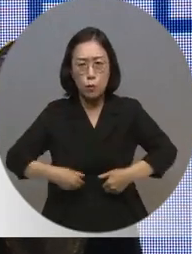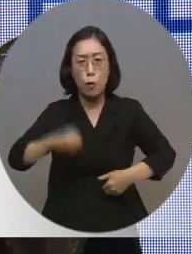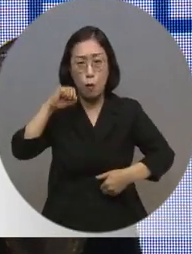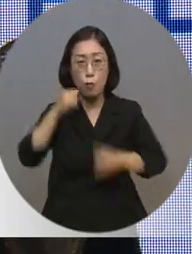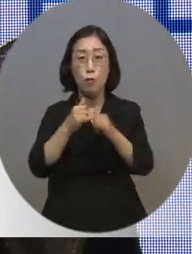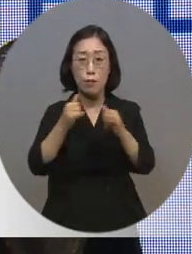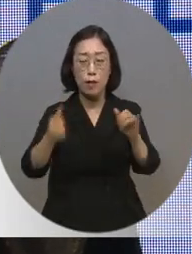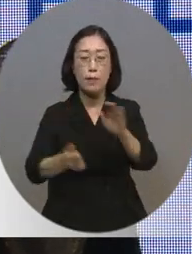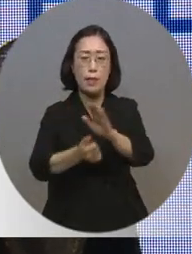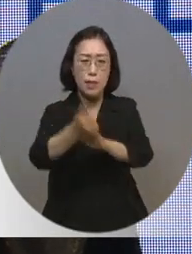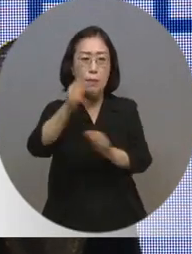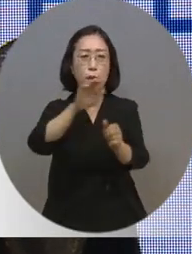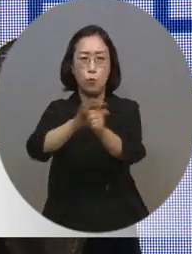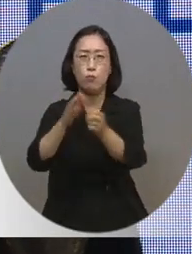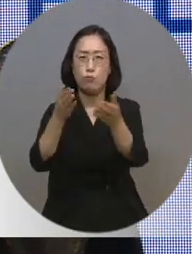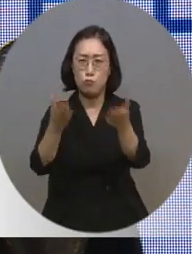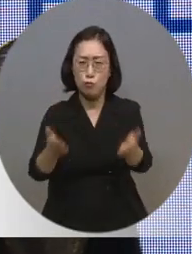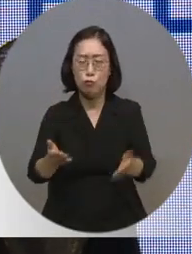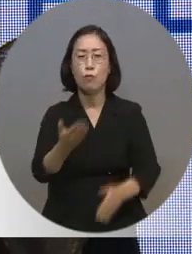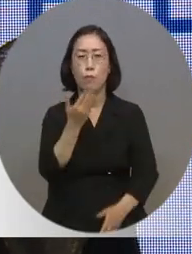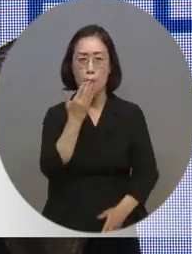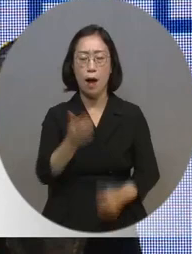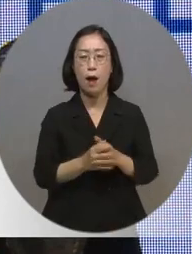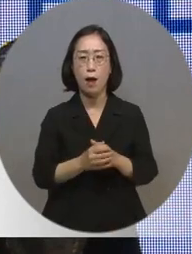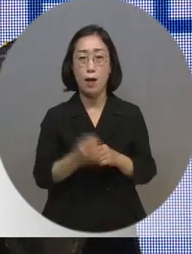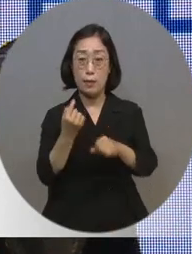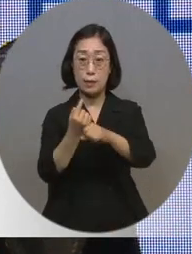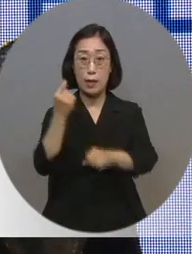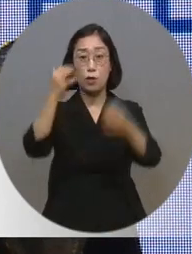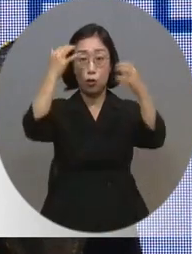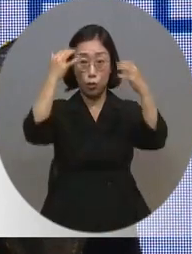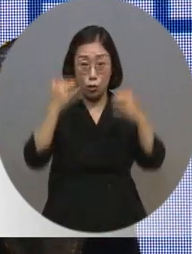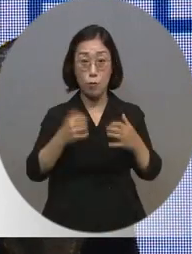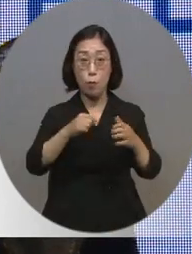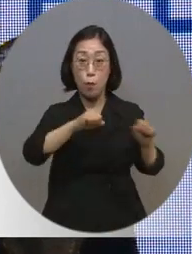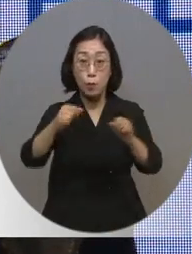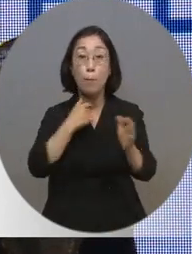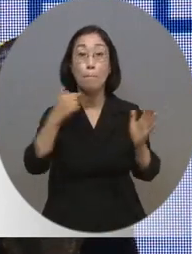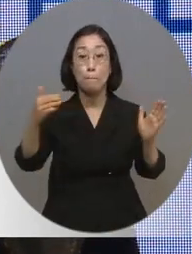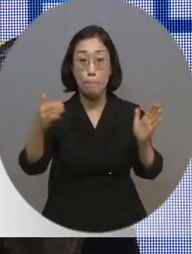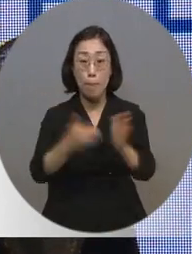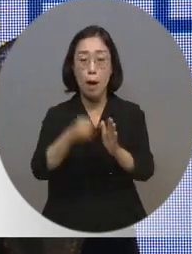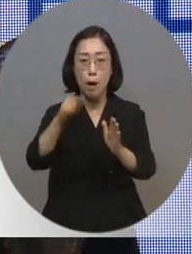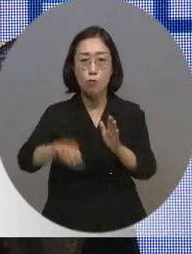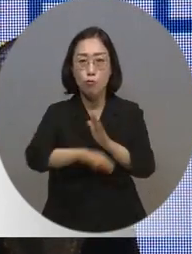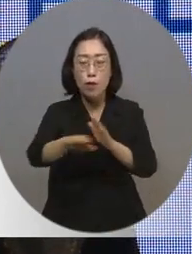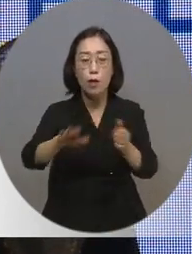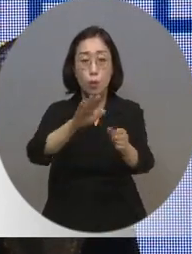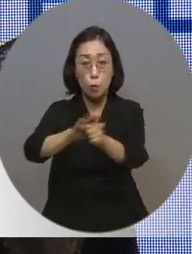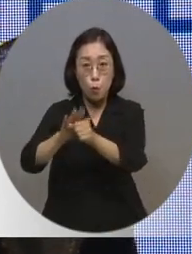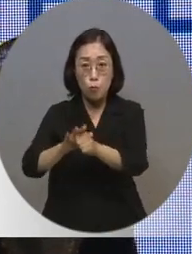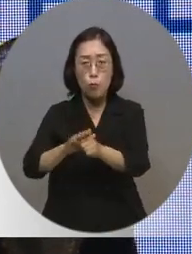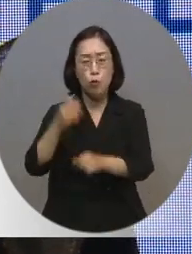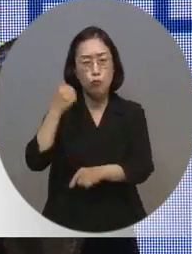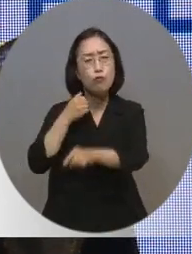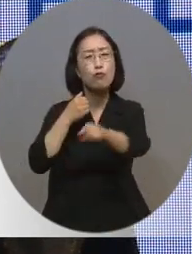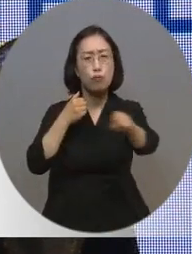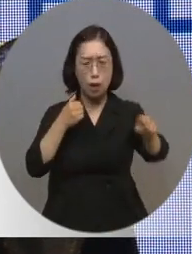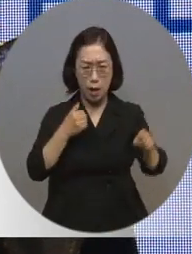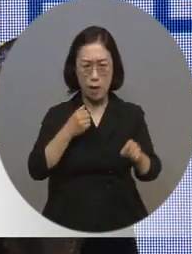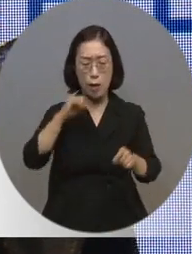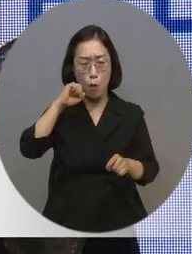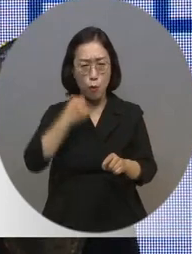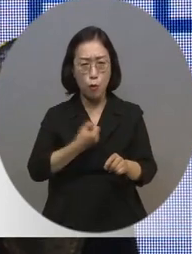큰 희망을 줄 것으로 기대합니다. 작년 여름 캠페인을 통한 우리의 나눔이 누군가에게